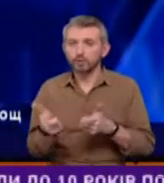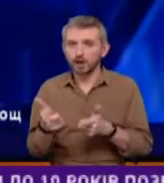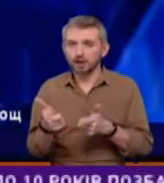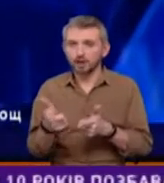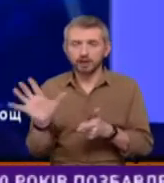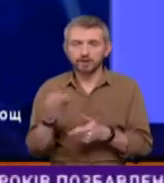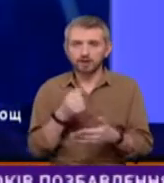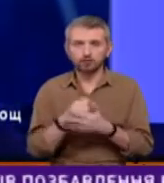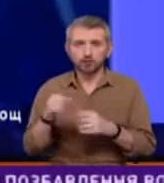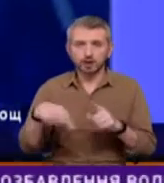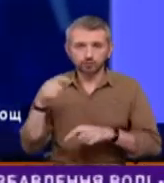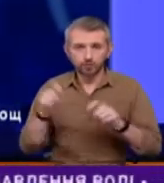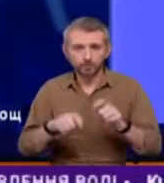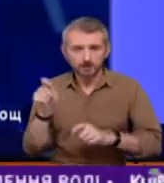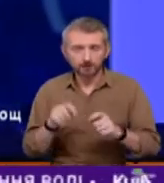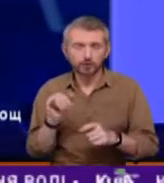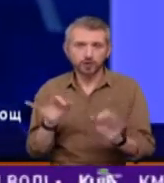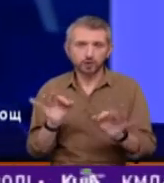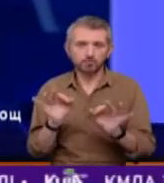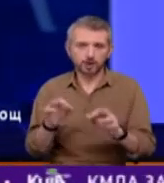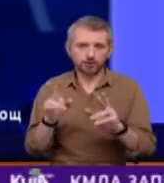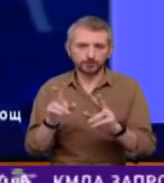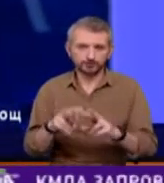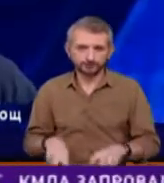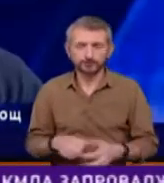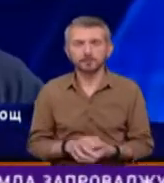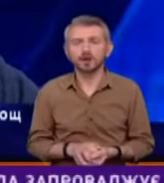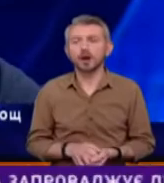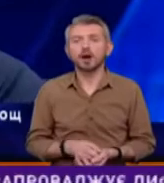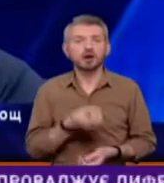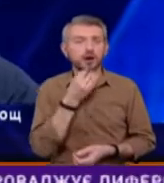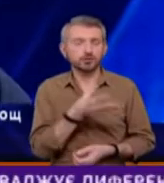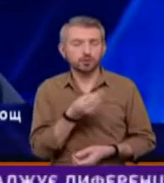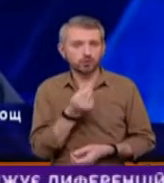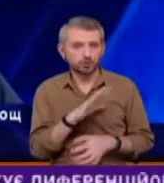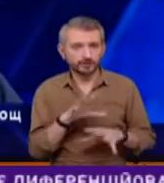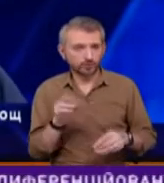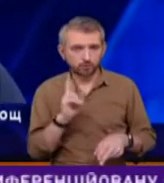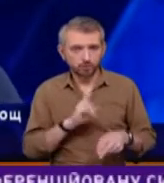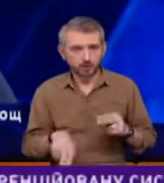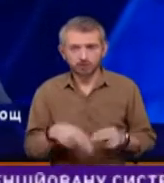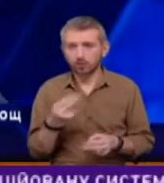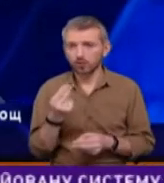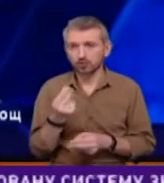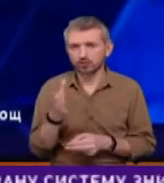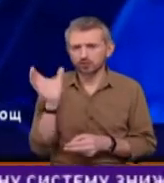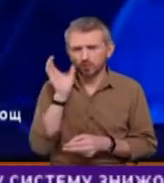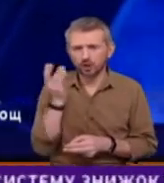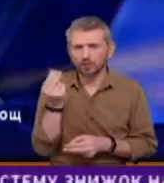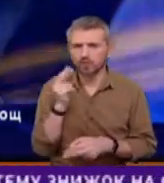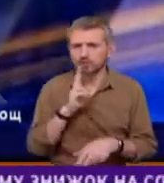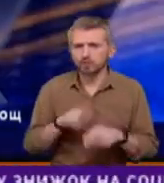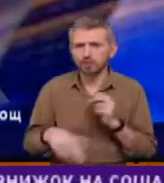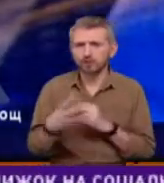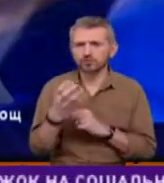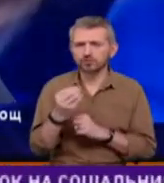підготуватися до наступного фестивалю і його нормально достойно провести. Ну, хорошо, а гроші що? Все, пропало? Гроші пропали ще